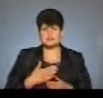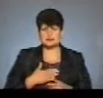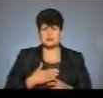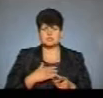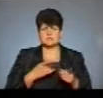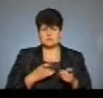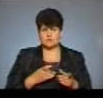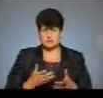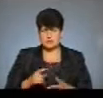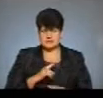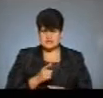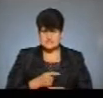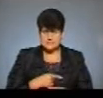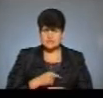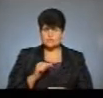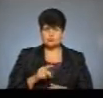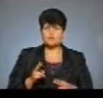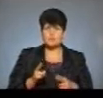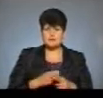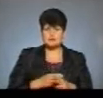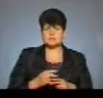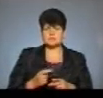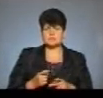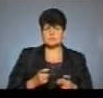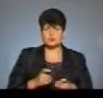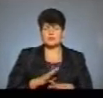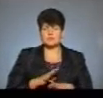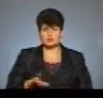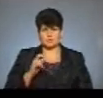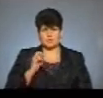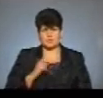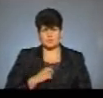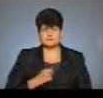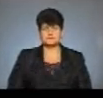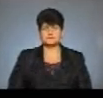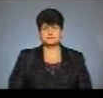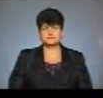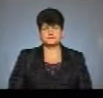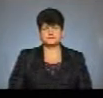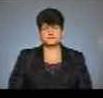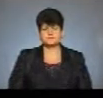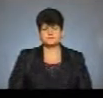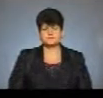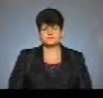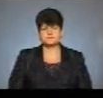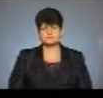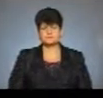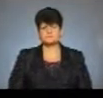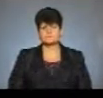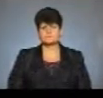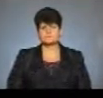Збройні Сили, тому що без Збройних Сил не буде України. Богдан Буденчук, Василь Панчук. Новини на